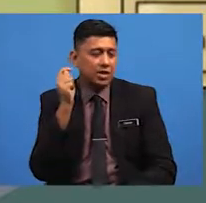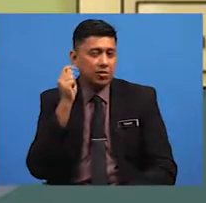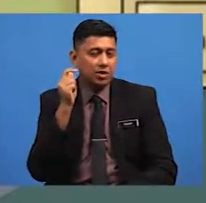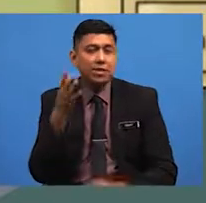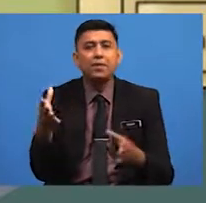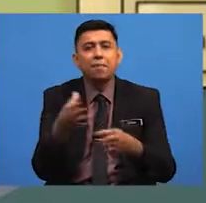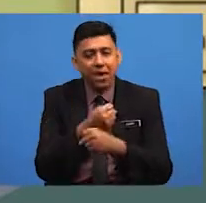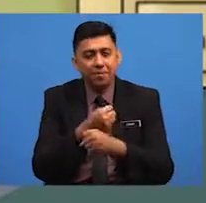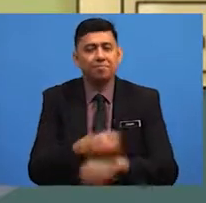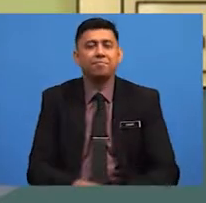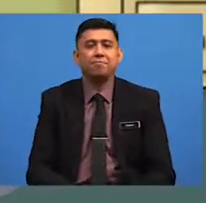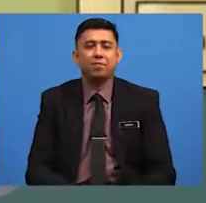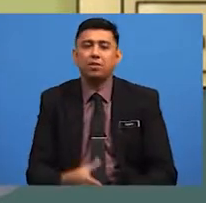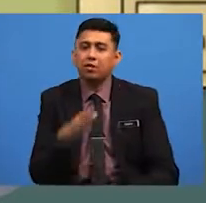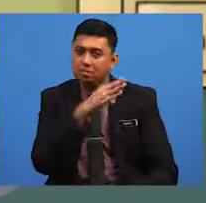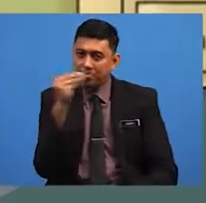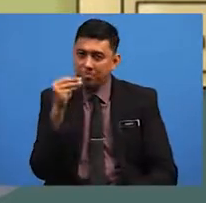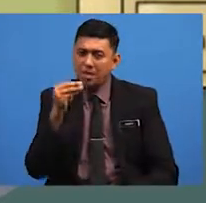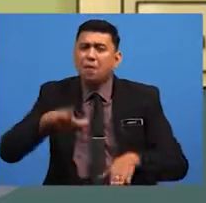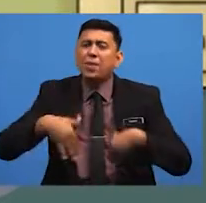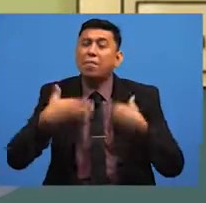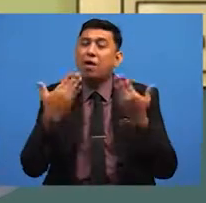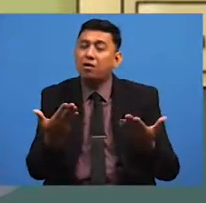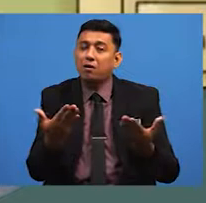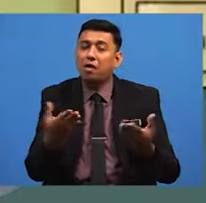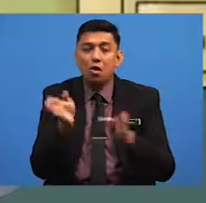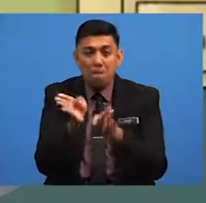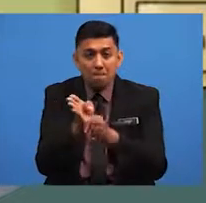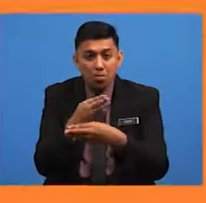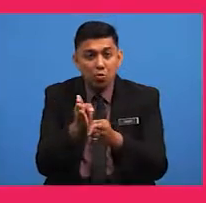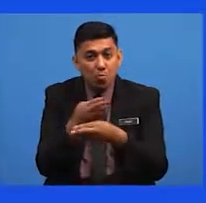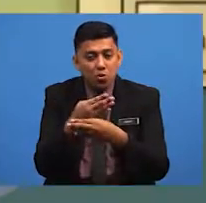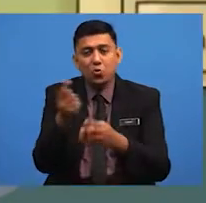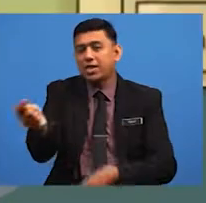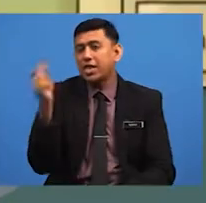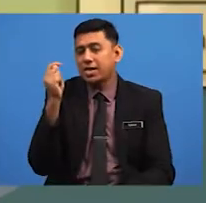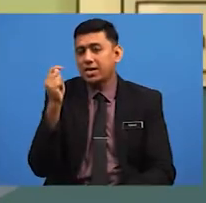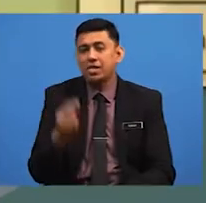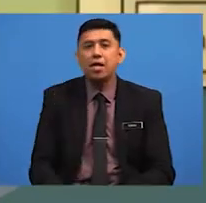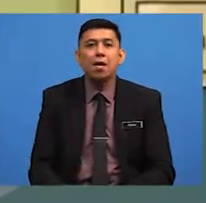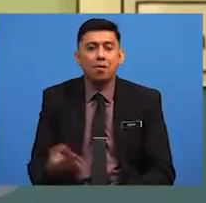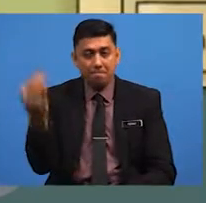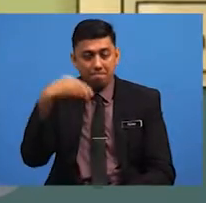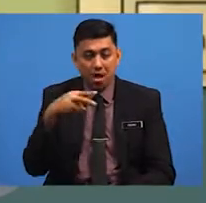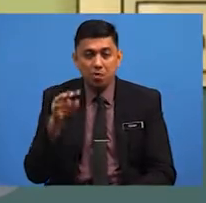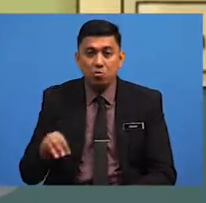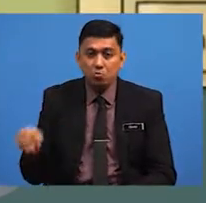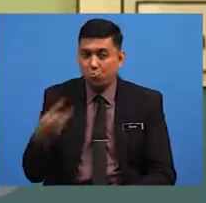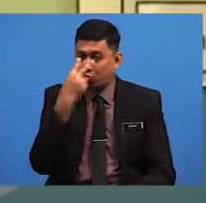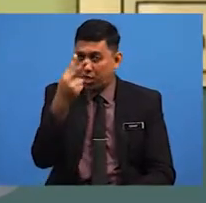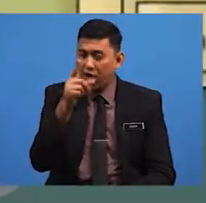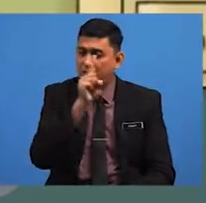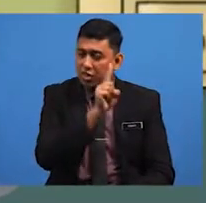diperoleh dan bagaimana bentuk-bentuk tenaga marimo dimulai kita lihat